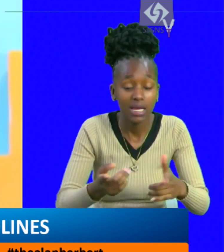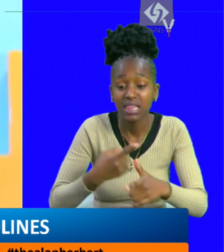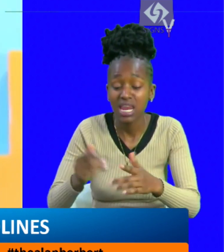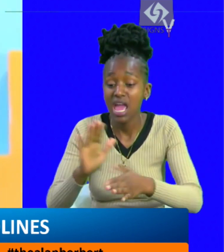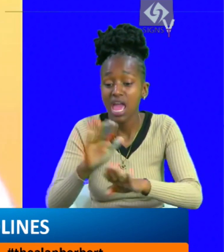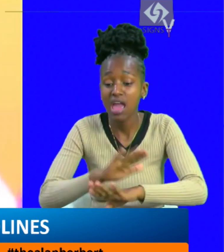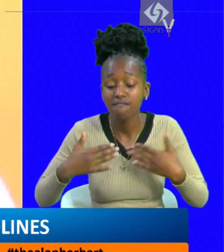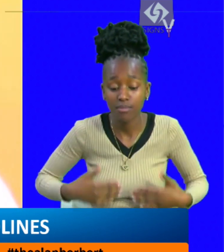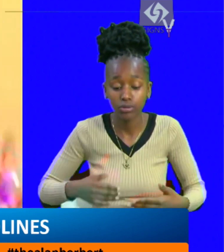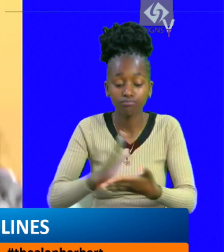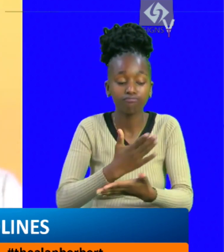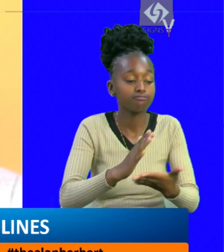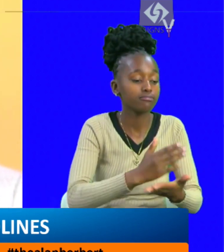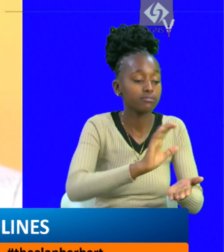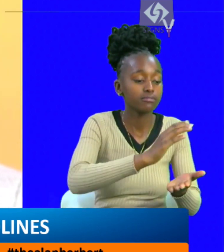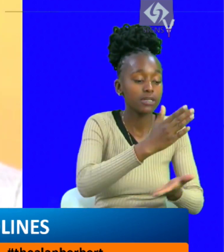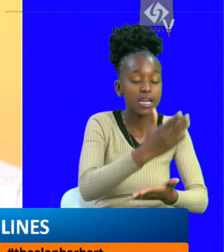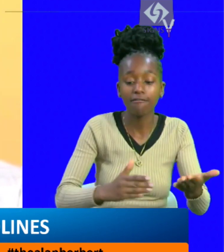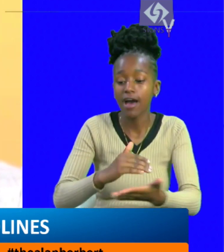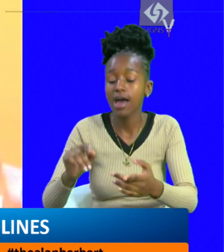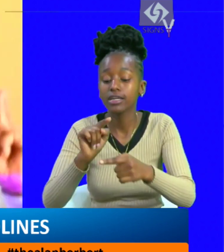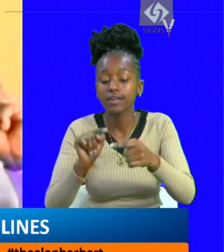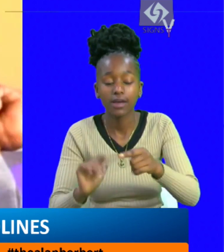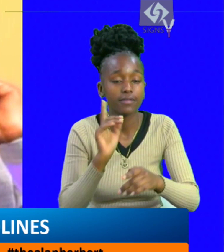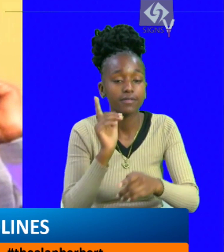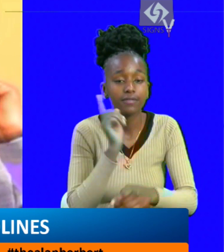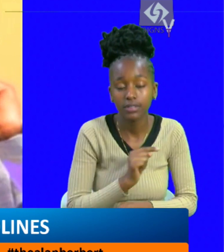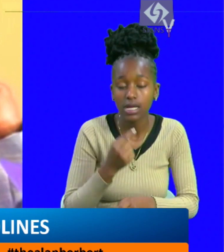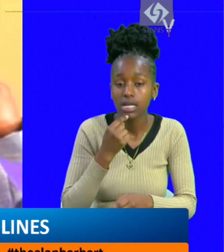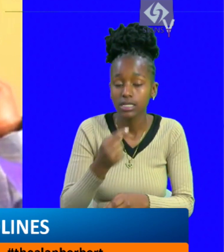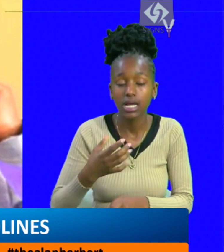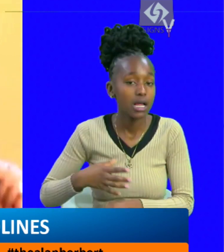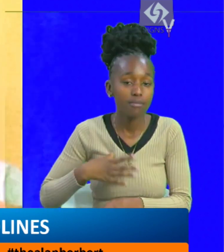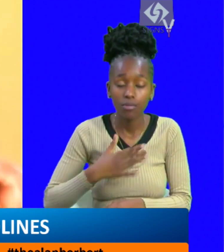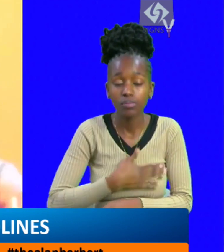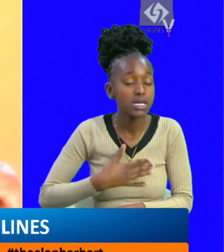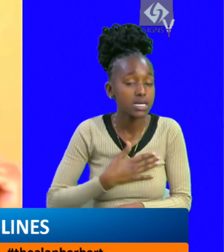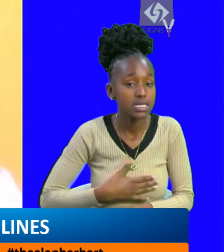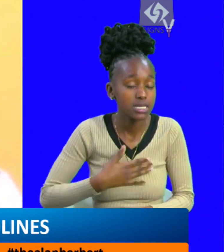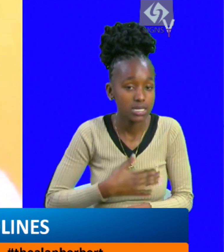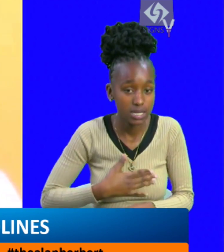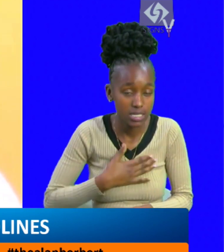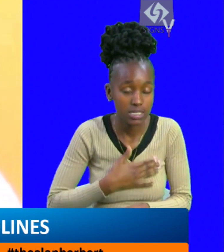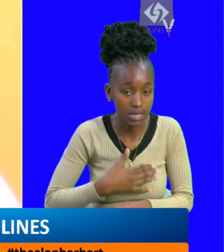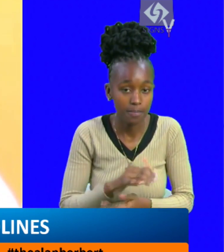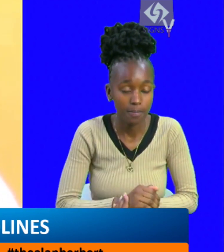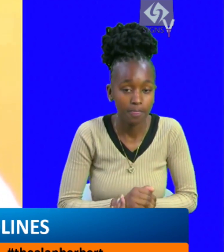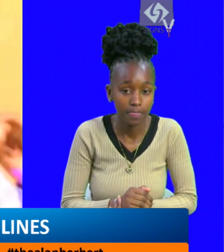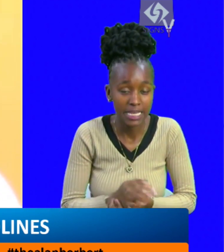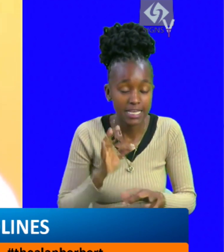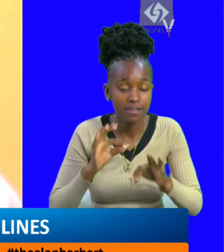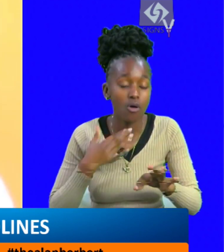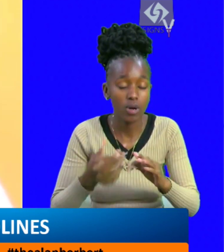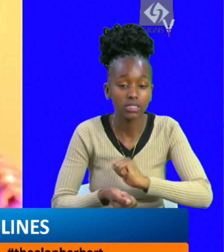kuwa kampuni. Sisi ni makabila mengi na tena makabila yote yanaitwa Kenya. Kama mna insist kwamba